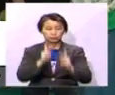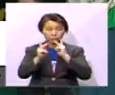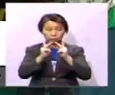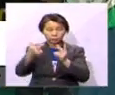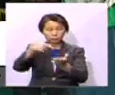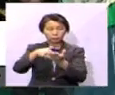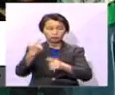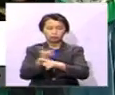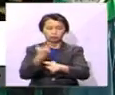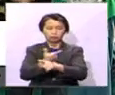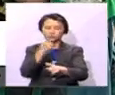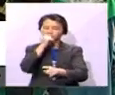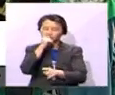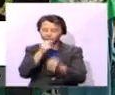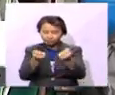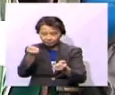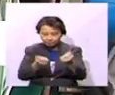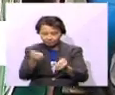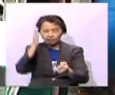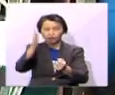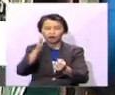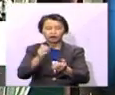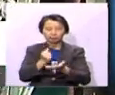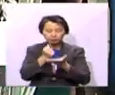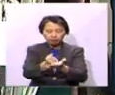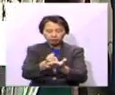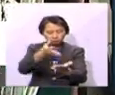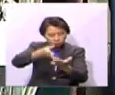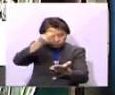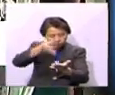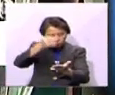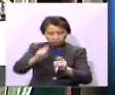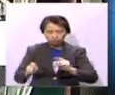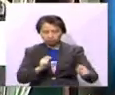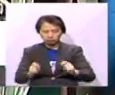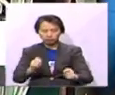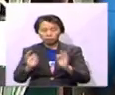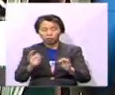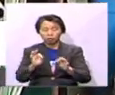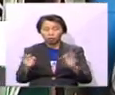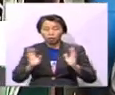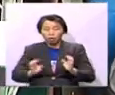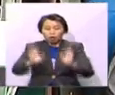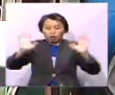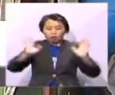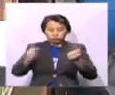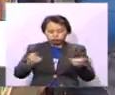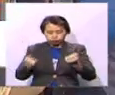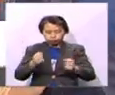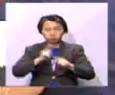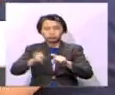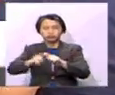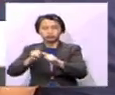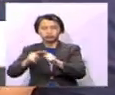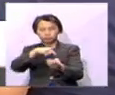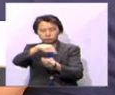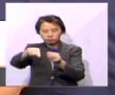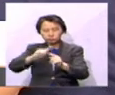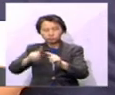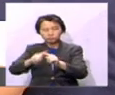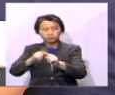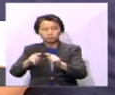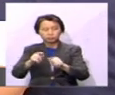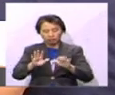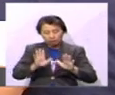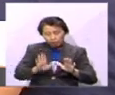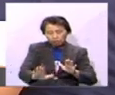Tambahnya, latihan simulator tersebut juga akan membantu pelajar belajar bertindak dalam situasi kecemasan dalam pelbagai senario lain seperti